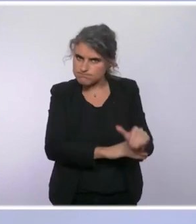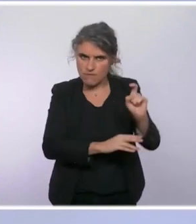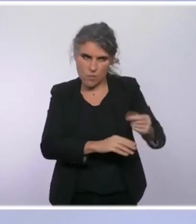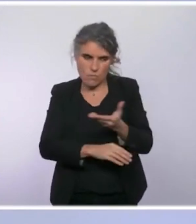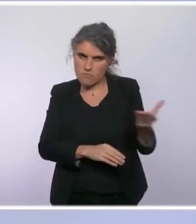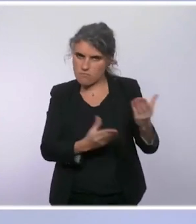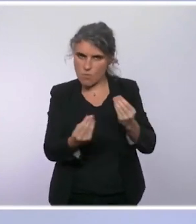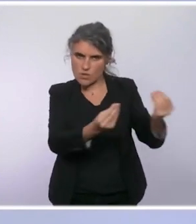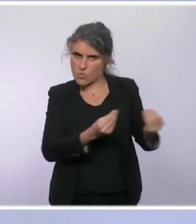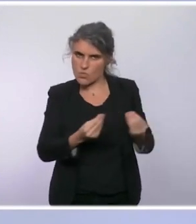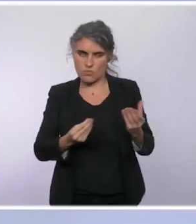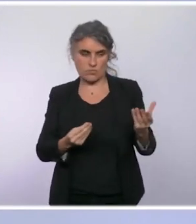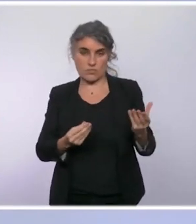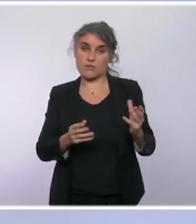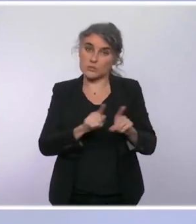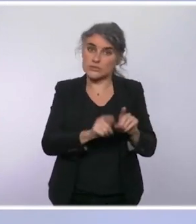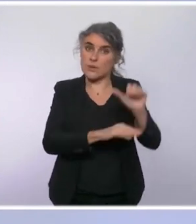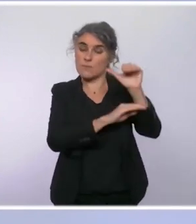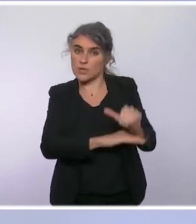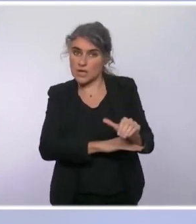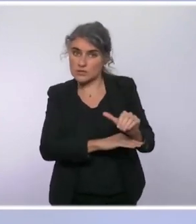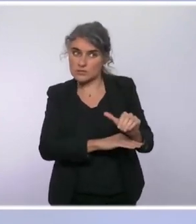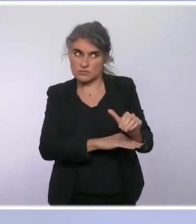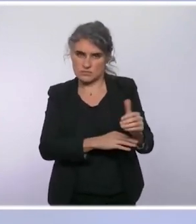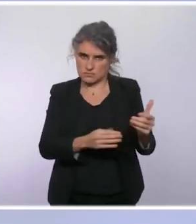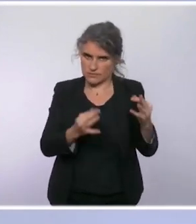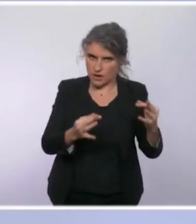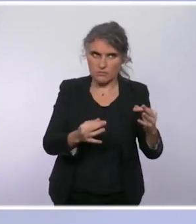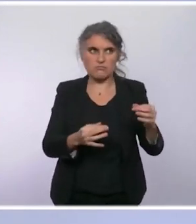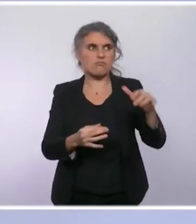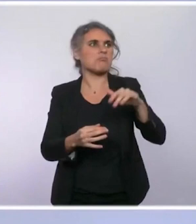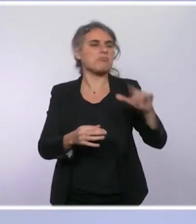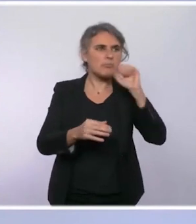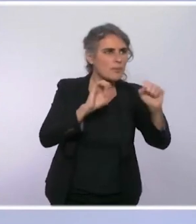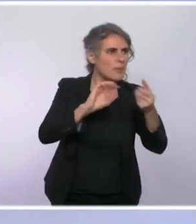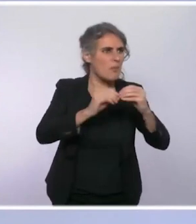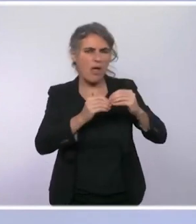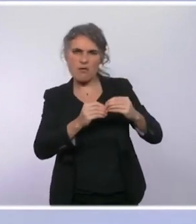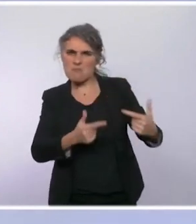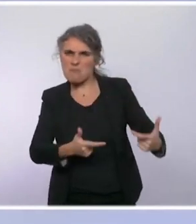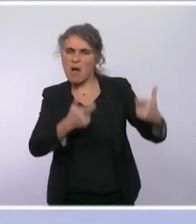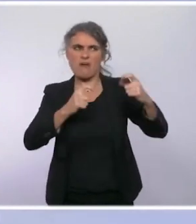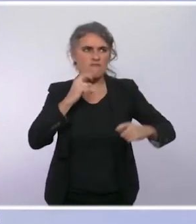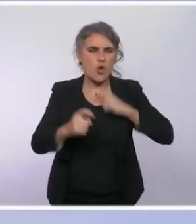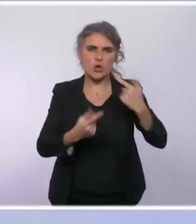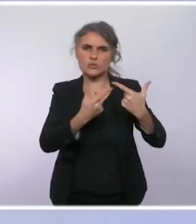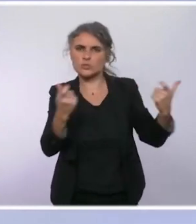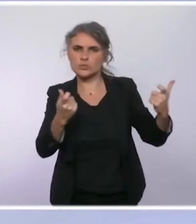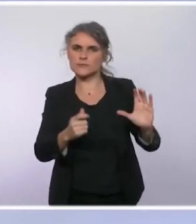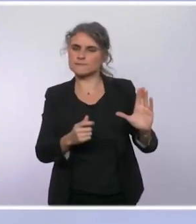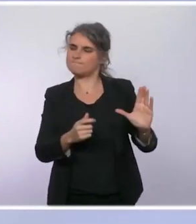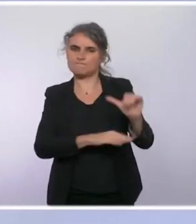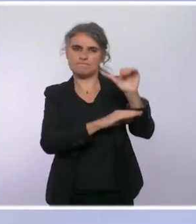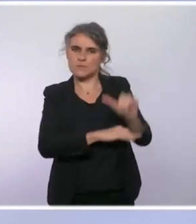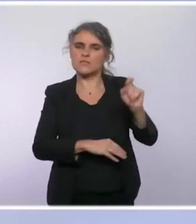Guadeloupéens, y compris contre toute forme de délinquance que nous pouvons constater. Et donc sur ce sujet-là, moi je veux